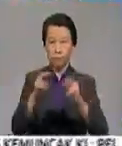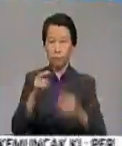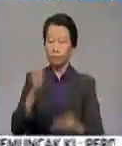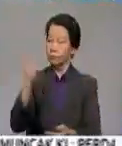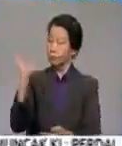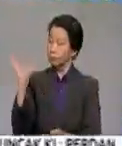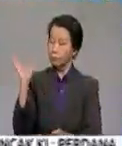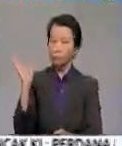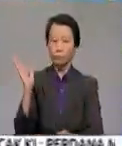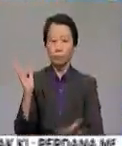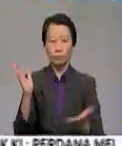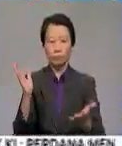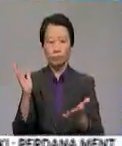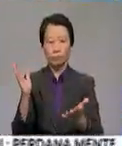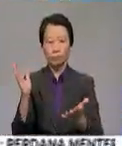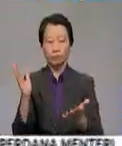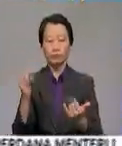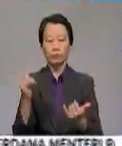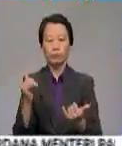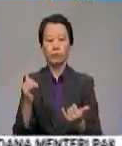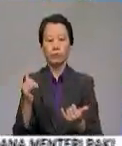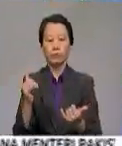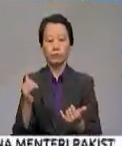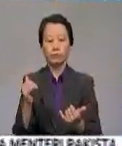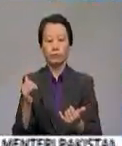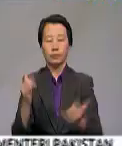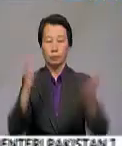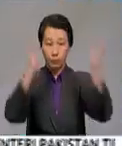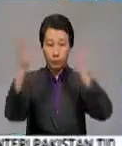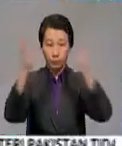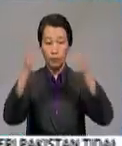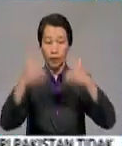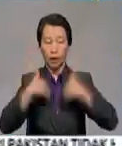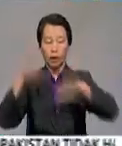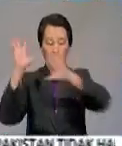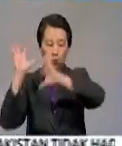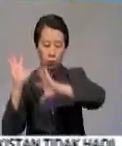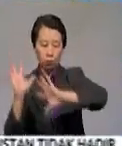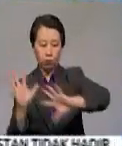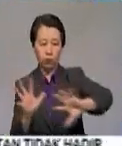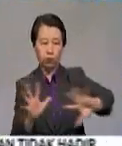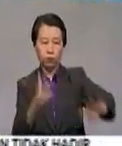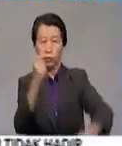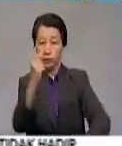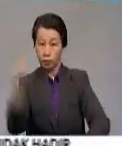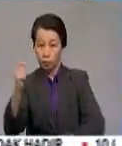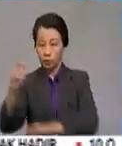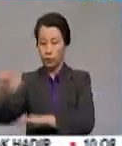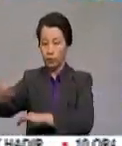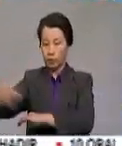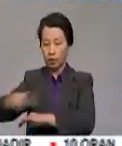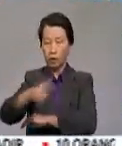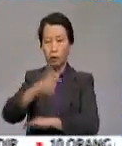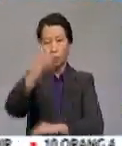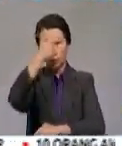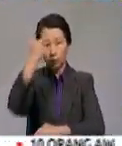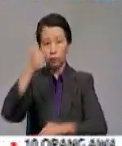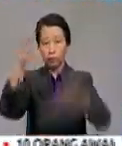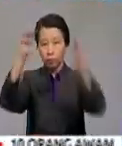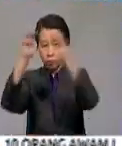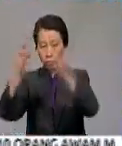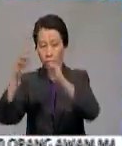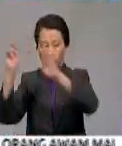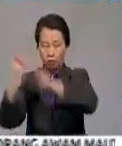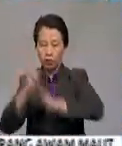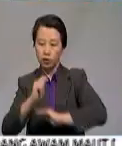melihat paparan carta angin permukaan, iaitu rantau negara kita masih lagi menerima tiupan angin dari arah timur laut berikutan dengan monsun timur